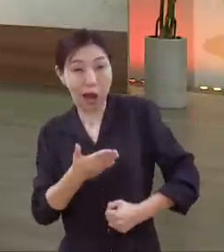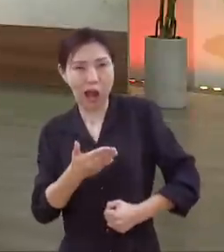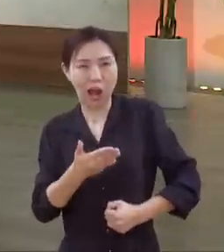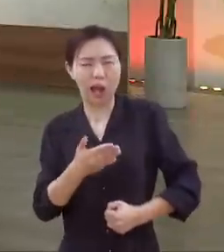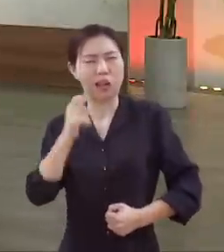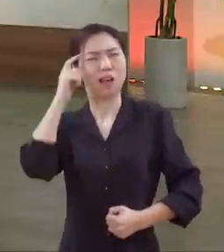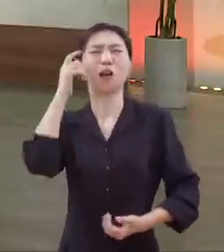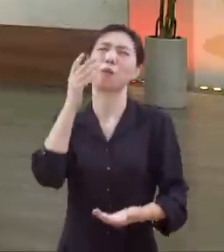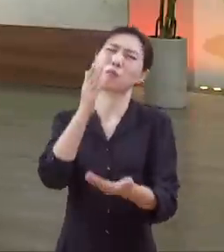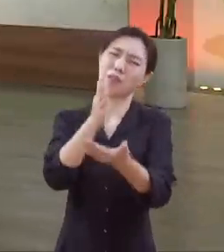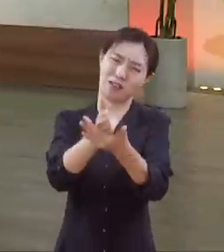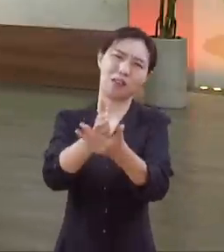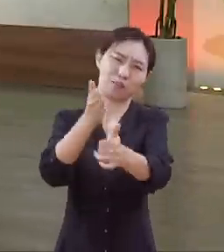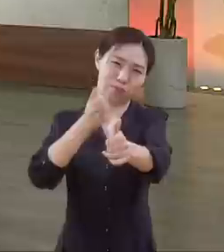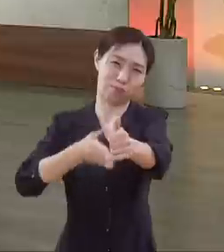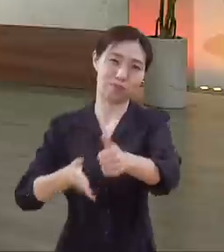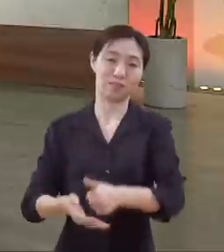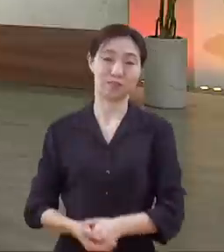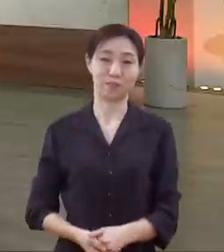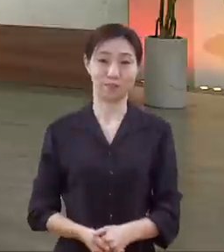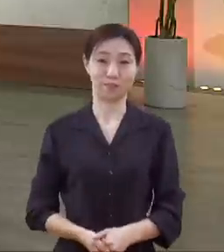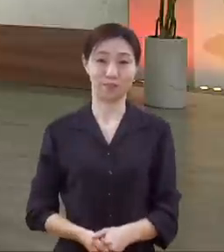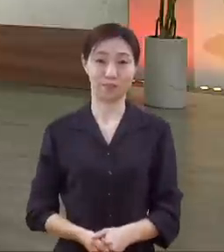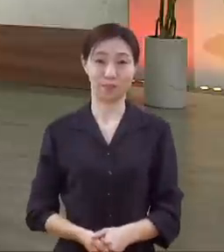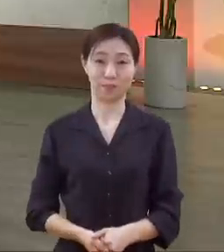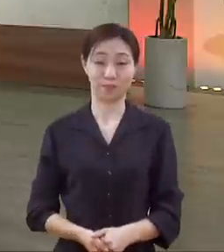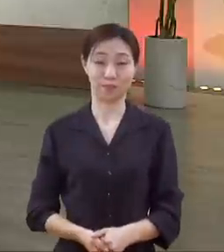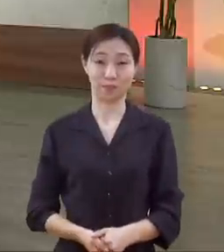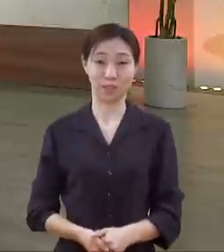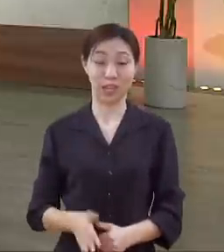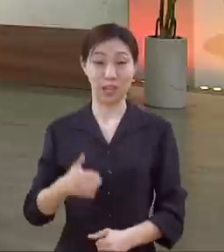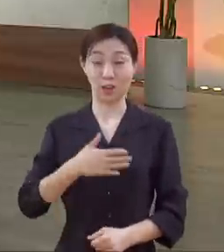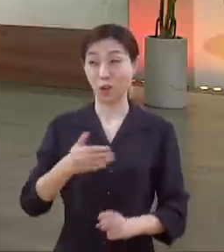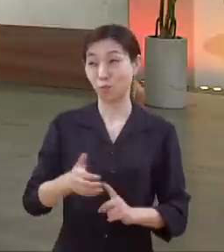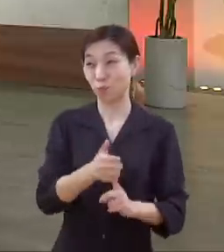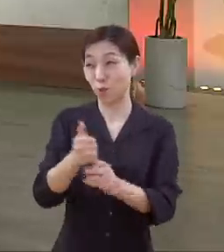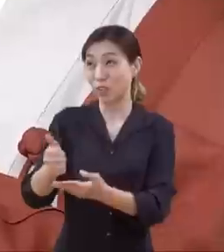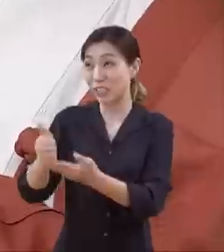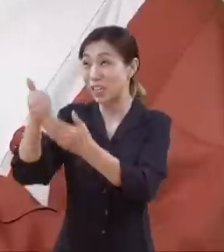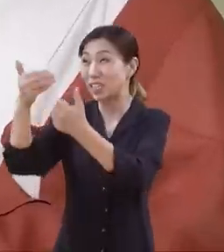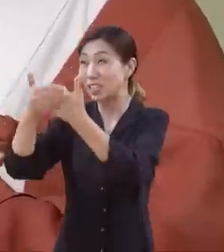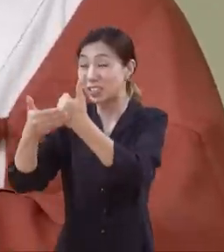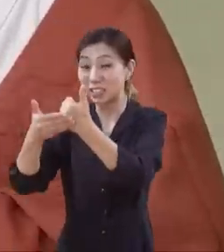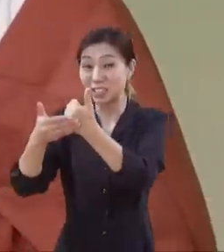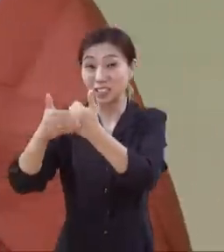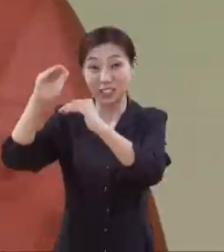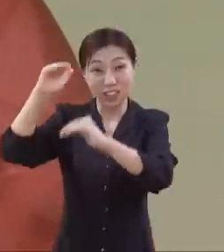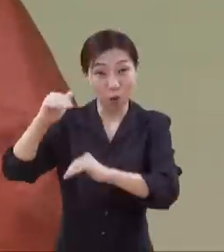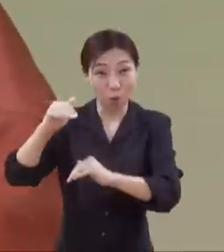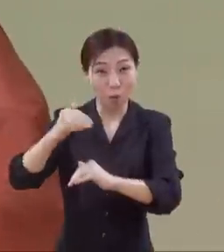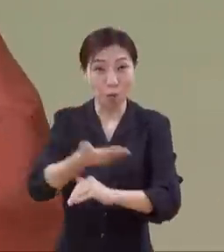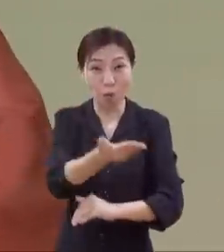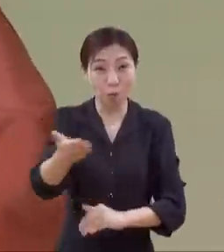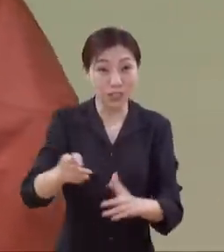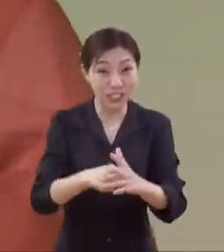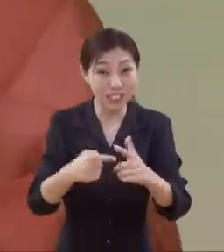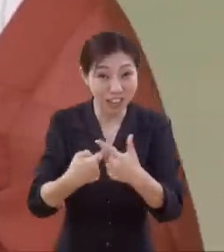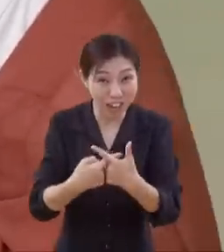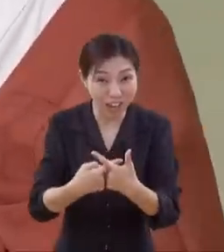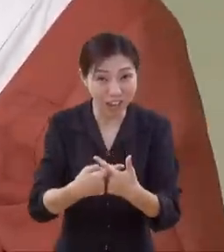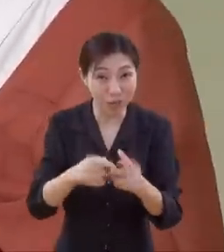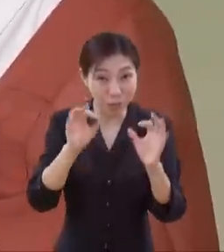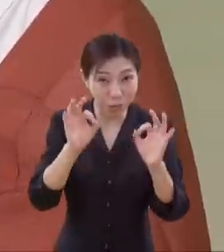노파심에서 드리는 얘기예요 제가 어떤 의미로 하는 얘긴지 다 아시겠죠 왜냐하면 가끔 방송 보시는 분들